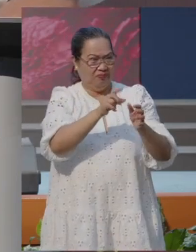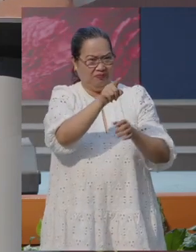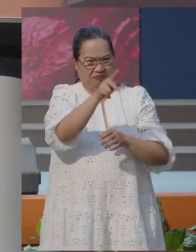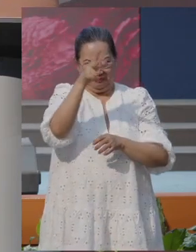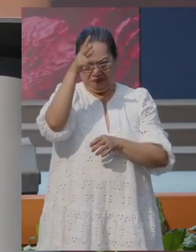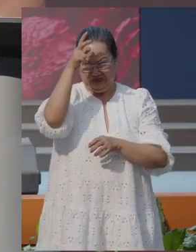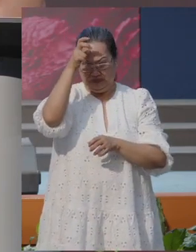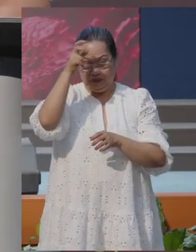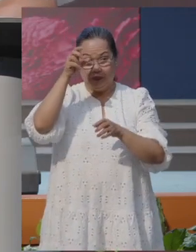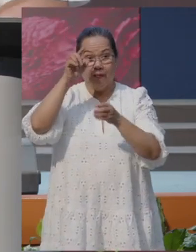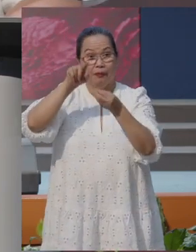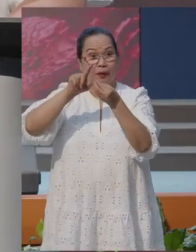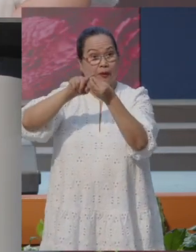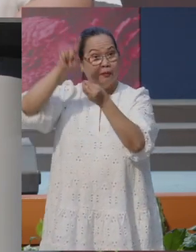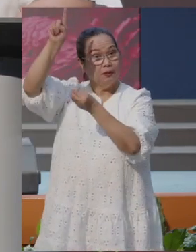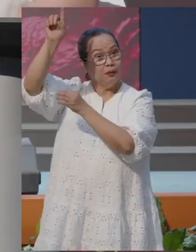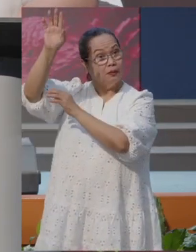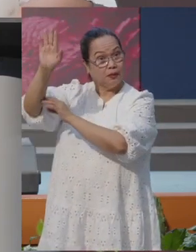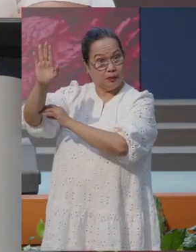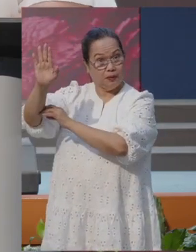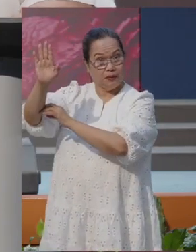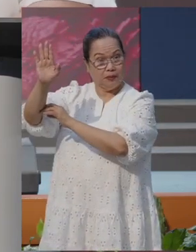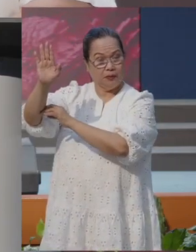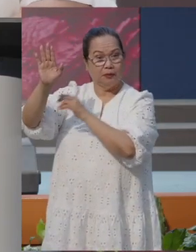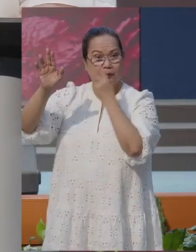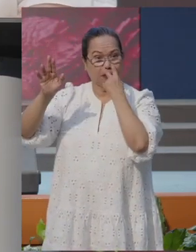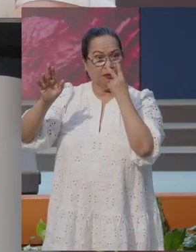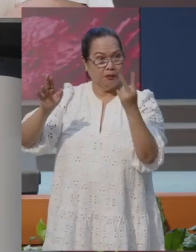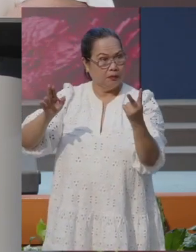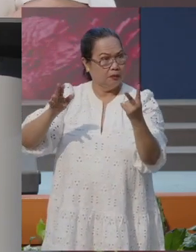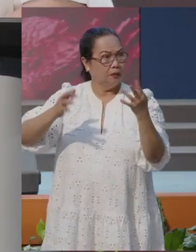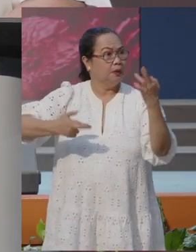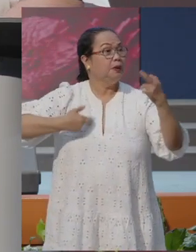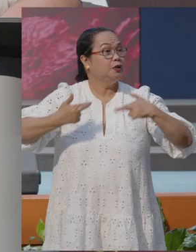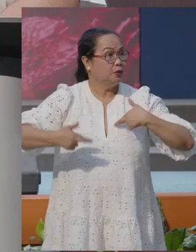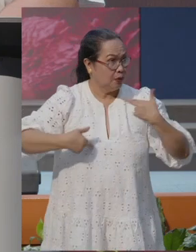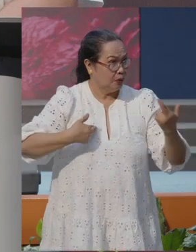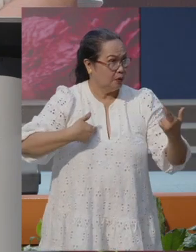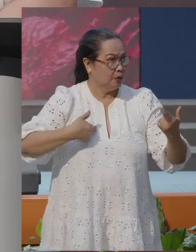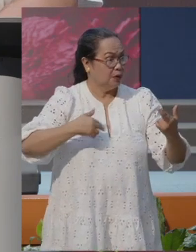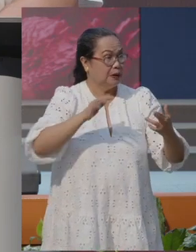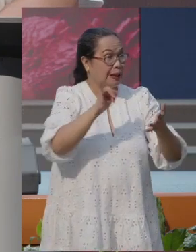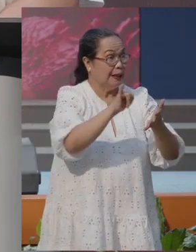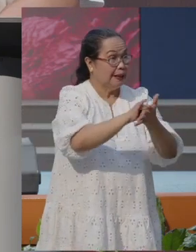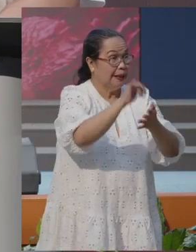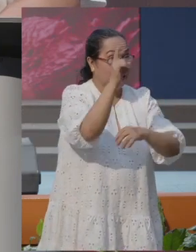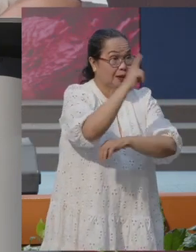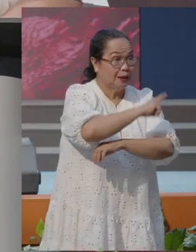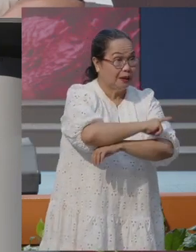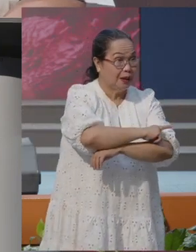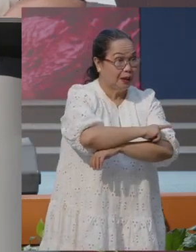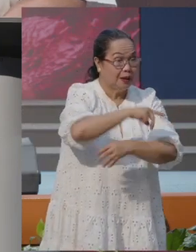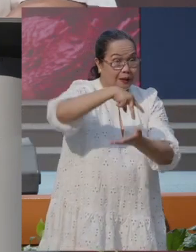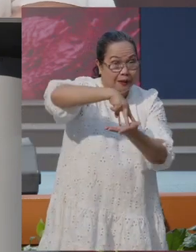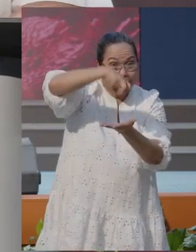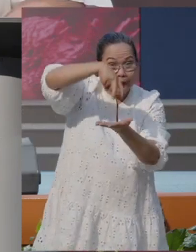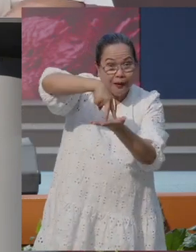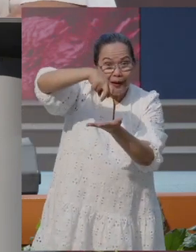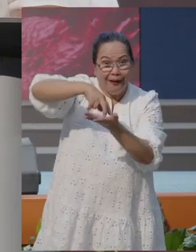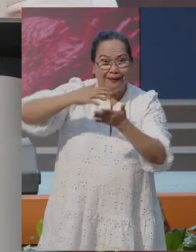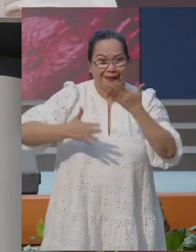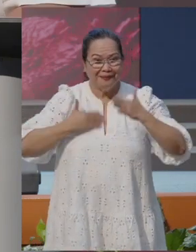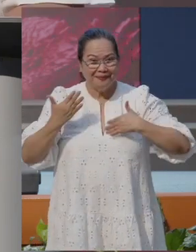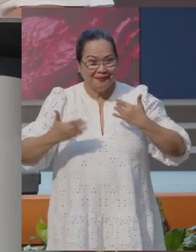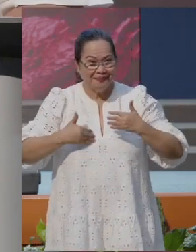account of the Son of Man. Behold, rejoice in that day, and leap for joy, for behold,